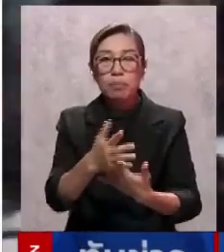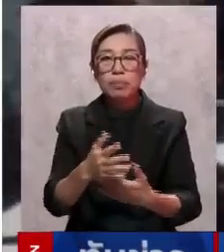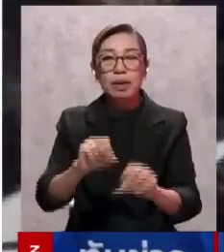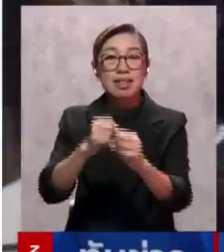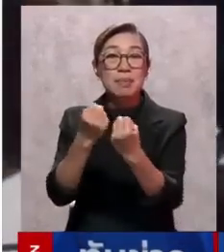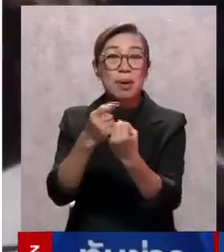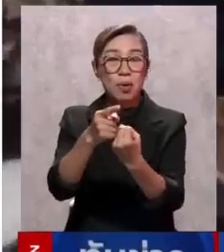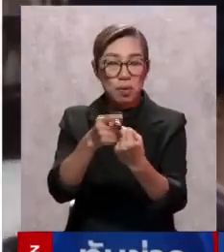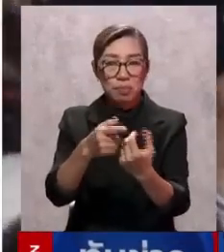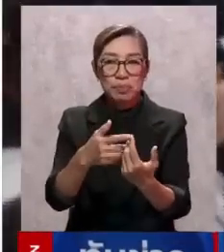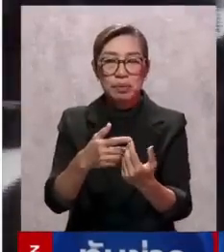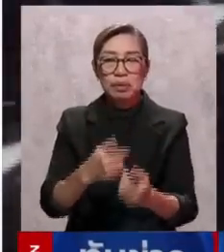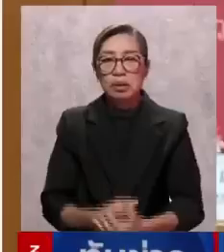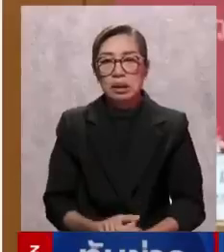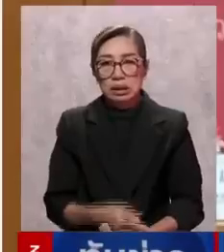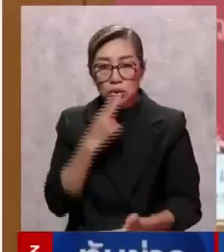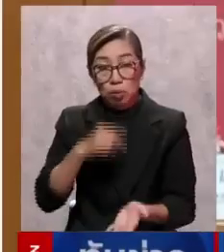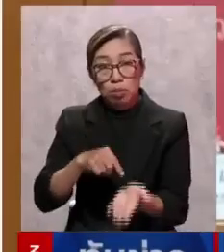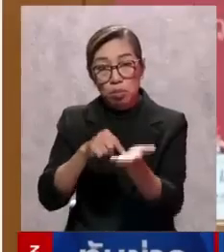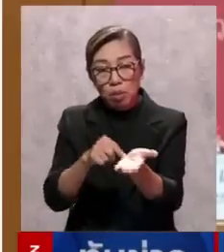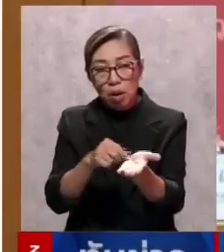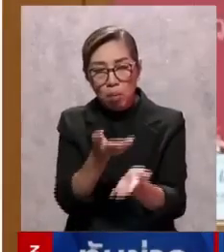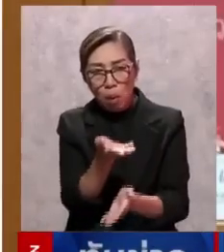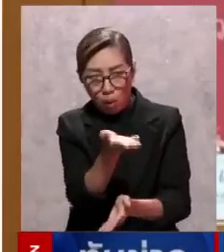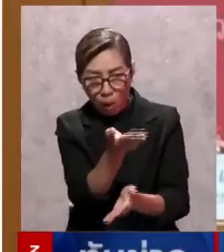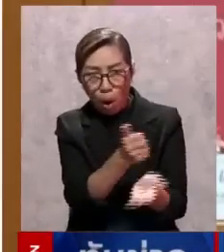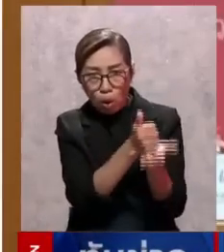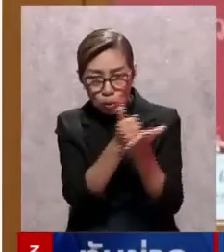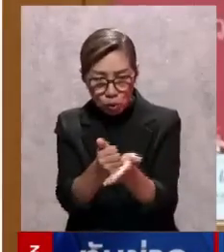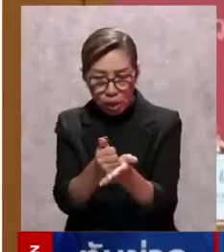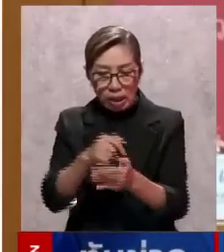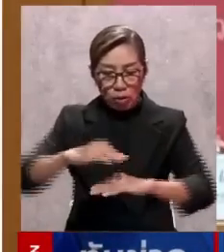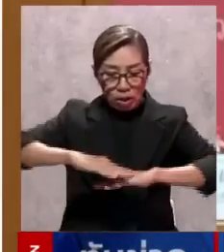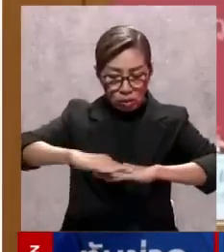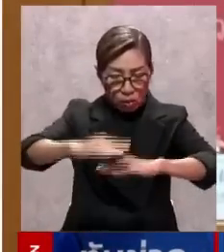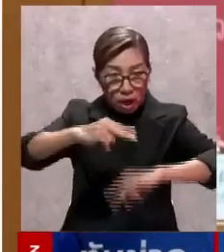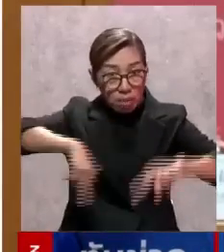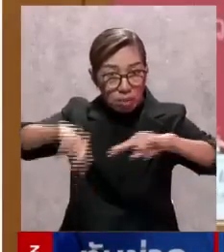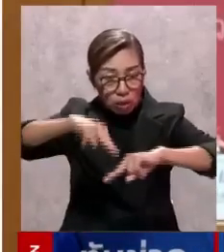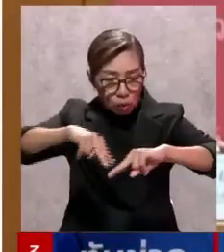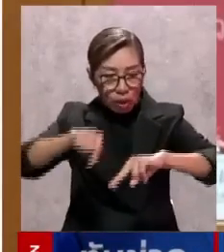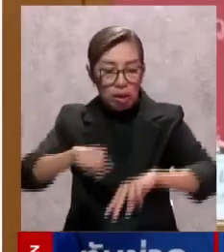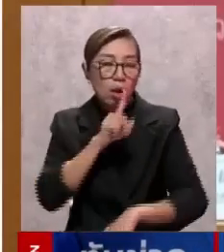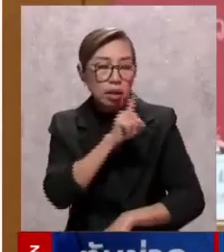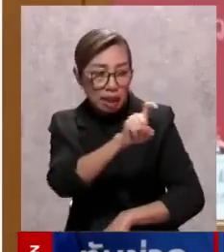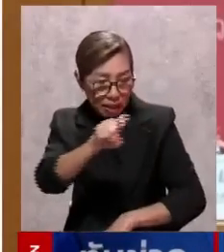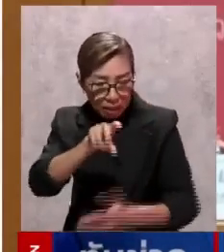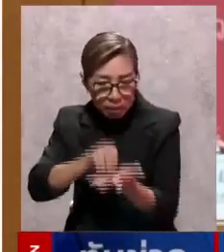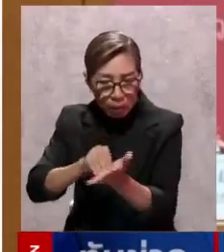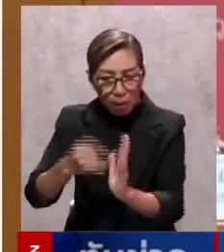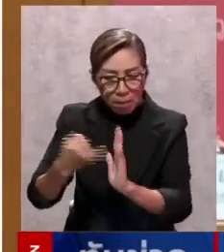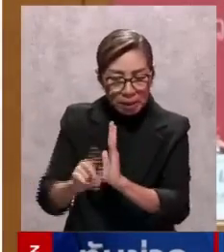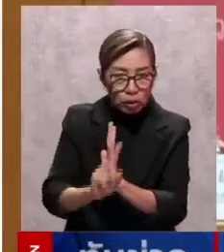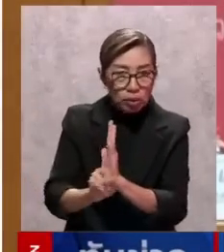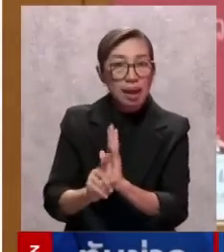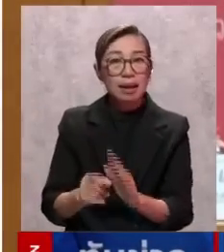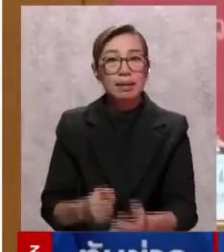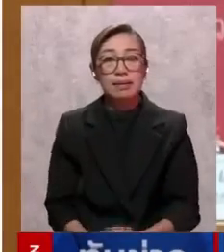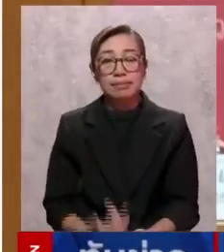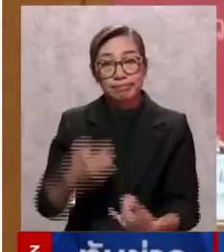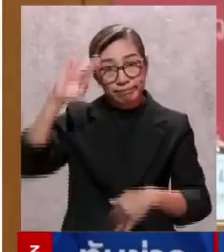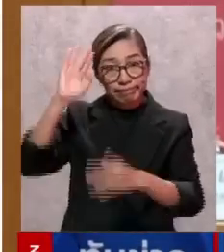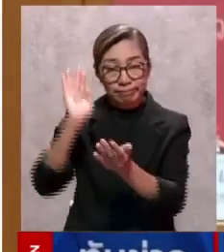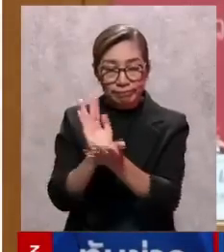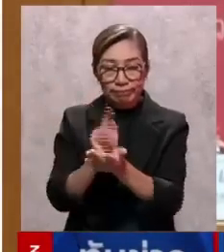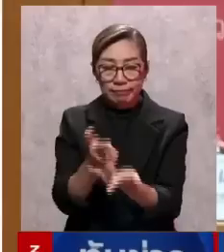านแห่งประเทศไทยในพระบรมราชูปถัมภ์เพื่อมาตรวจสอบข้อเท็จจริงจุดเกิดเหตุและสอบสวนว่าสาเหตุมันเกิดจากอะไรนะคะตำรว